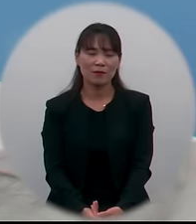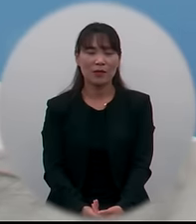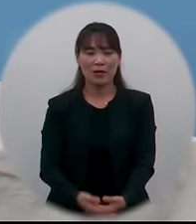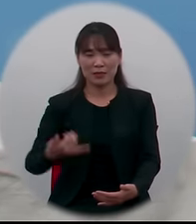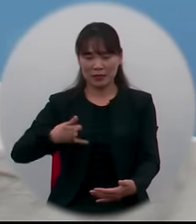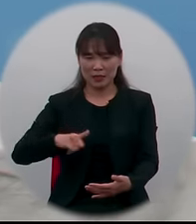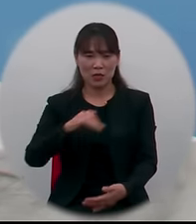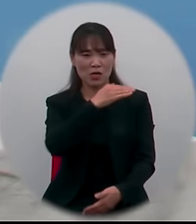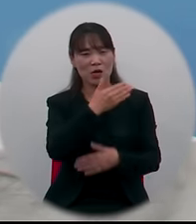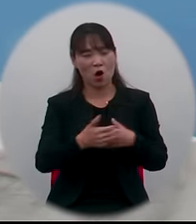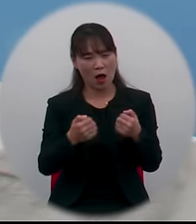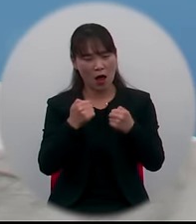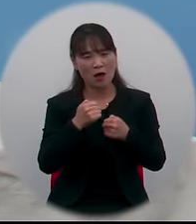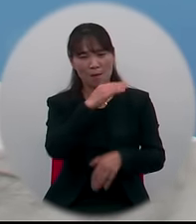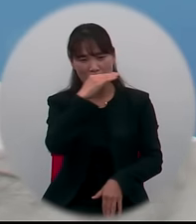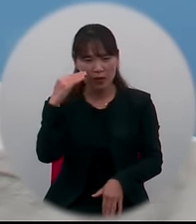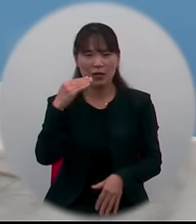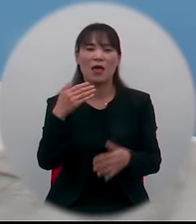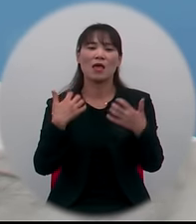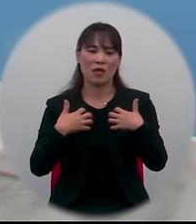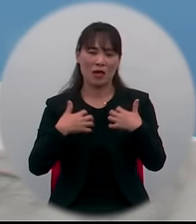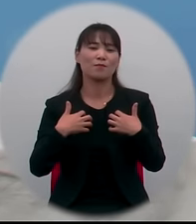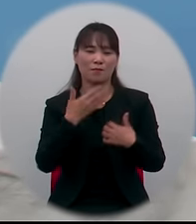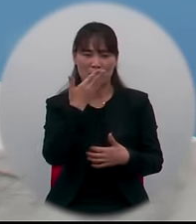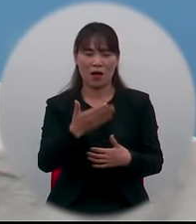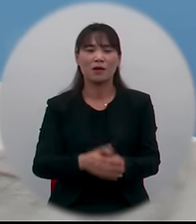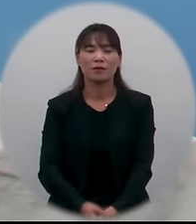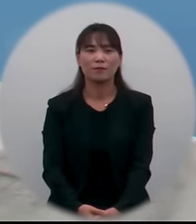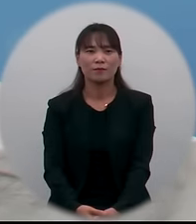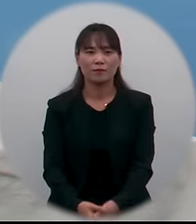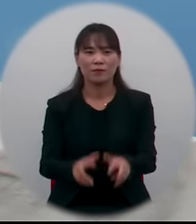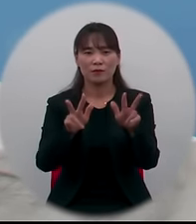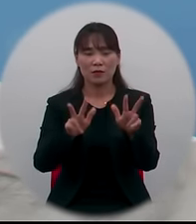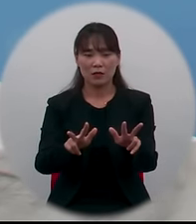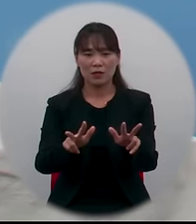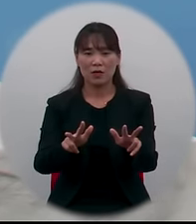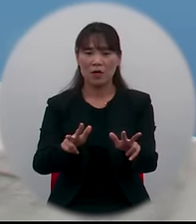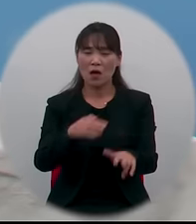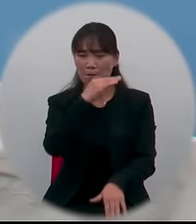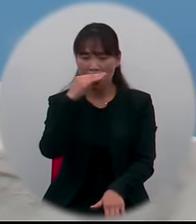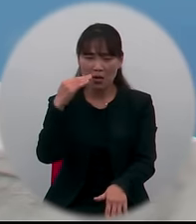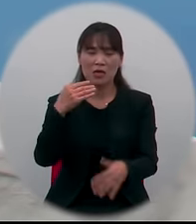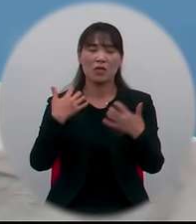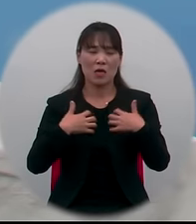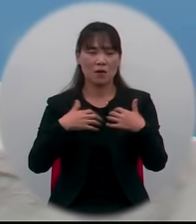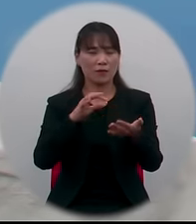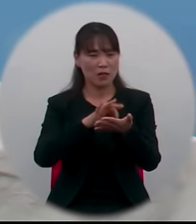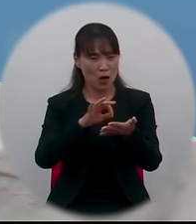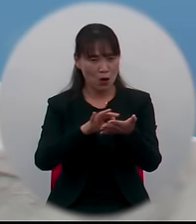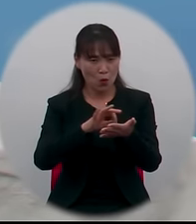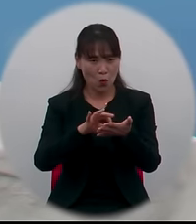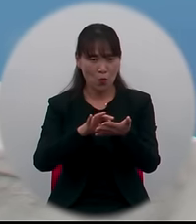중요하니까 기억하셔서 그렇게 적용하시면 아이들이 건강하게 게임을 사용하게 될 겁니다 자 이제